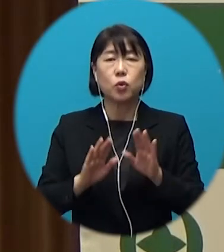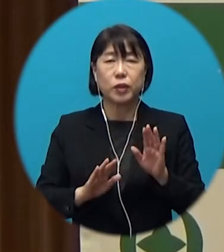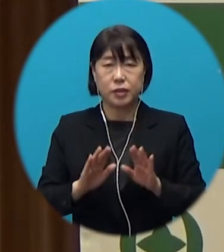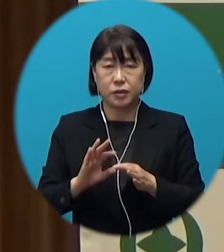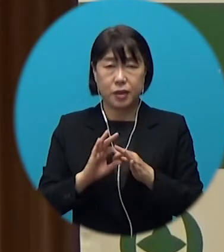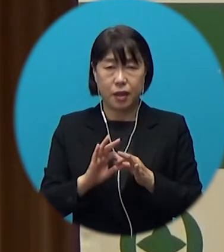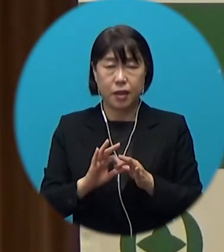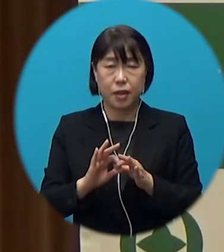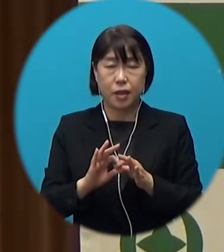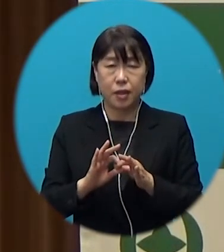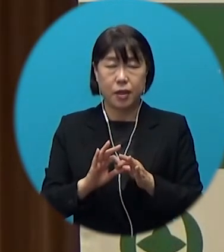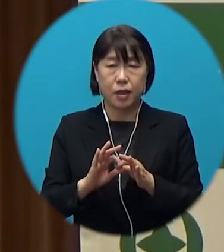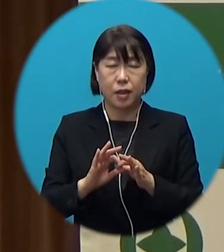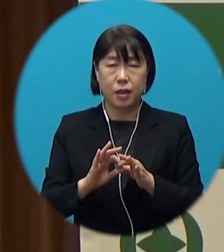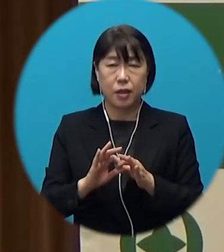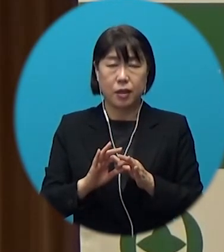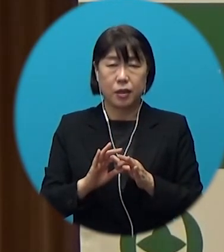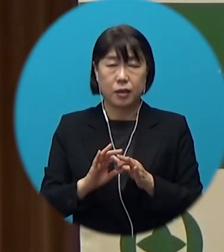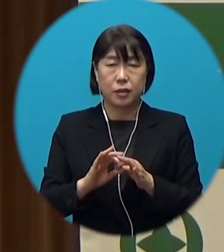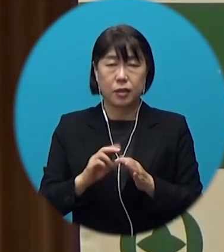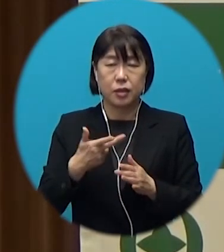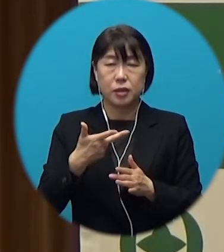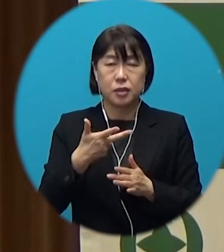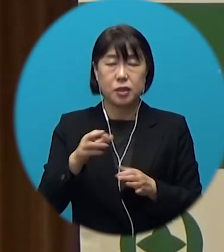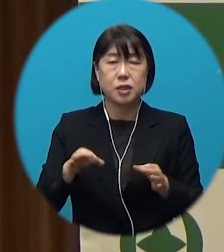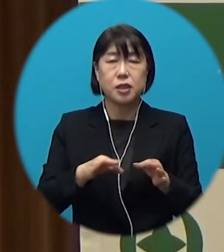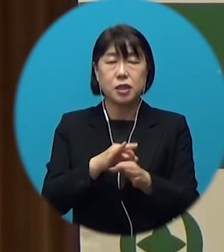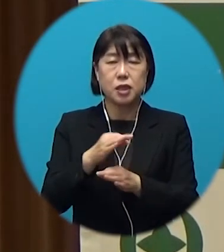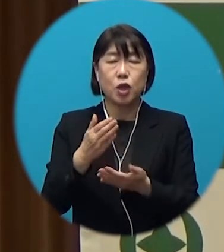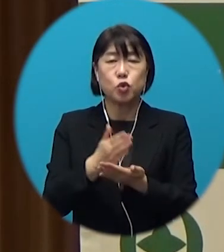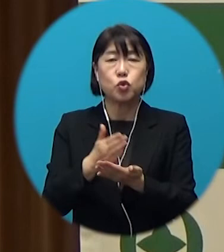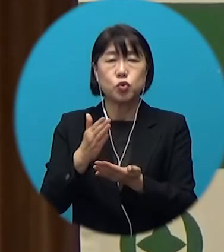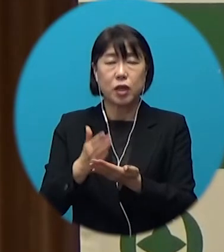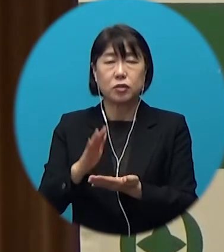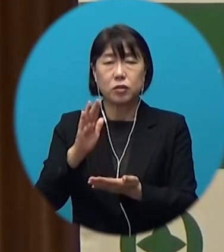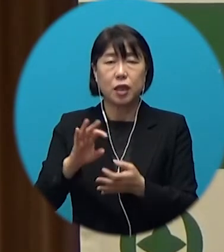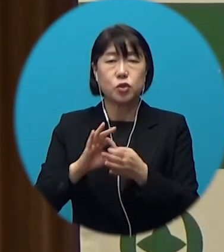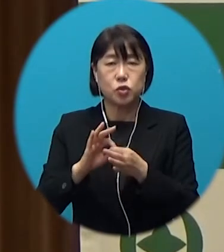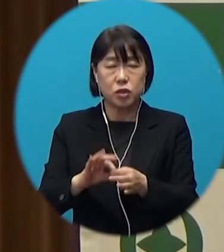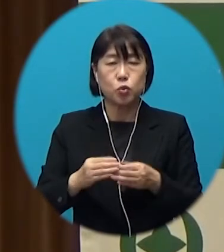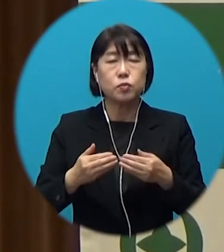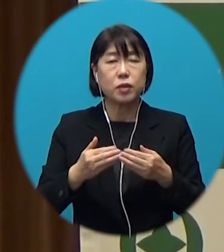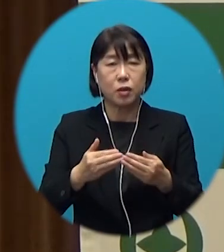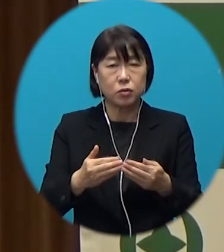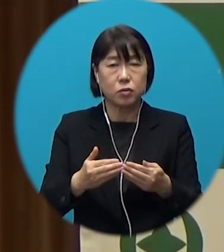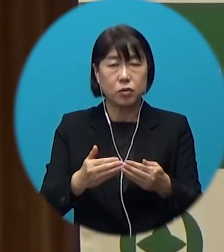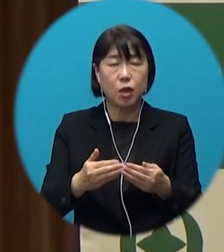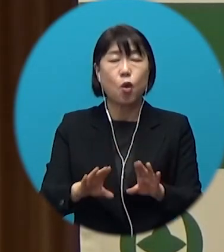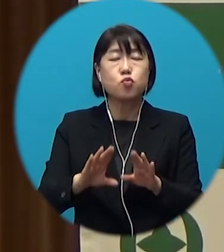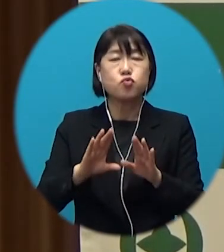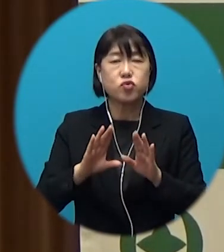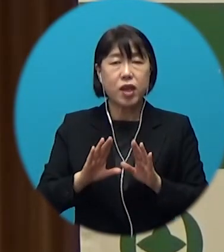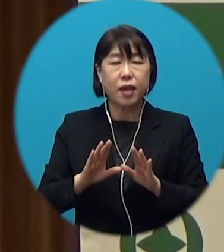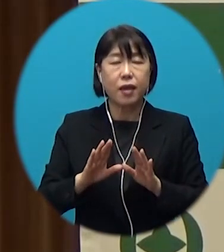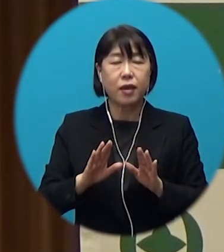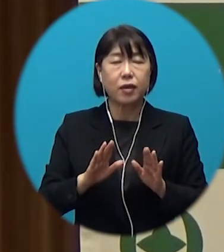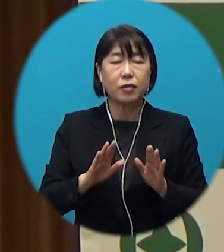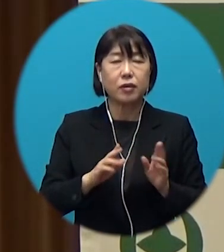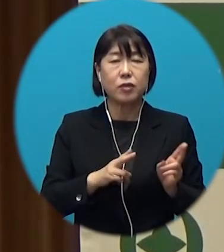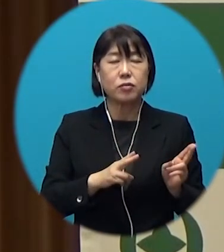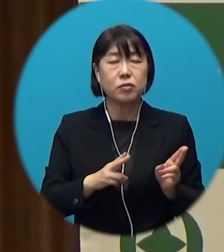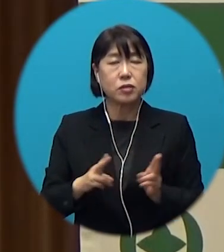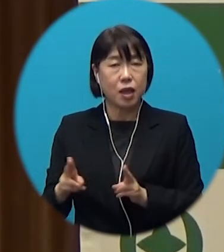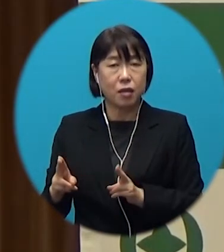市営住宅への参加者した方々の入居手続きが進められているので、経営体制、関係整理というの